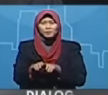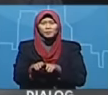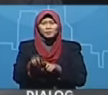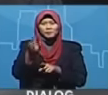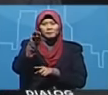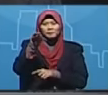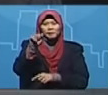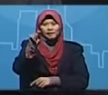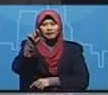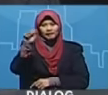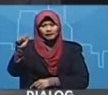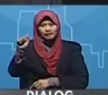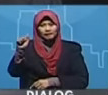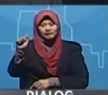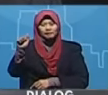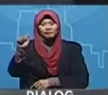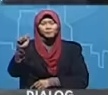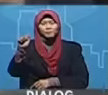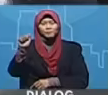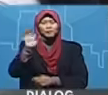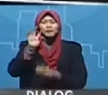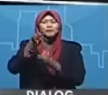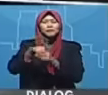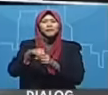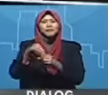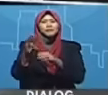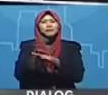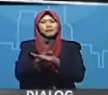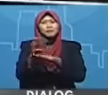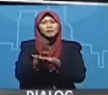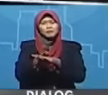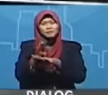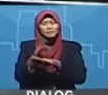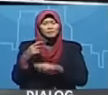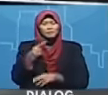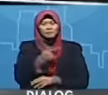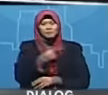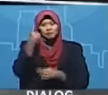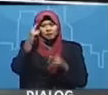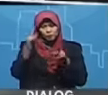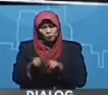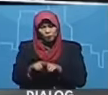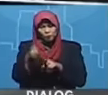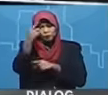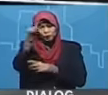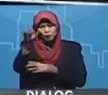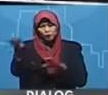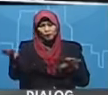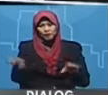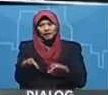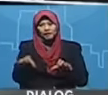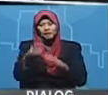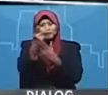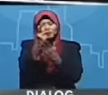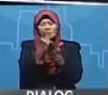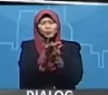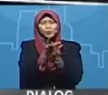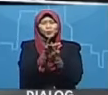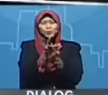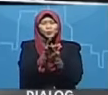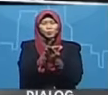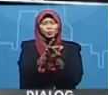Mata, Bumitra dan sebagainya yang terlibat dalam industri ini. Kita telah bersetuju untuk mengadakan untuk khusus untuk